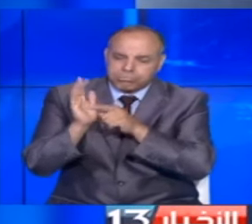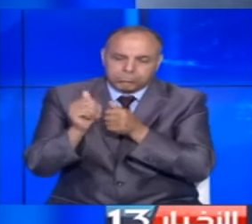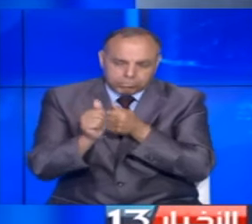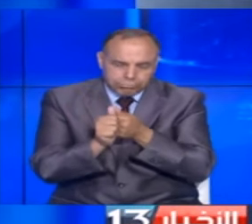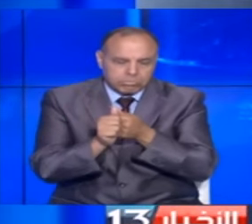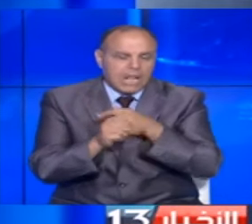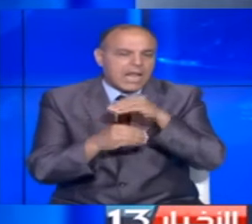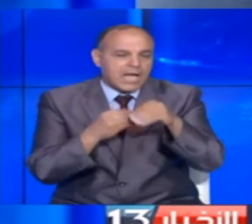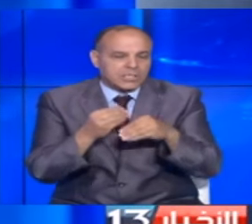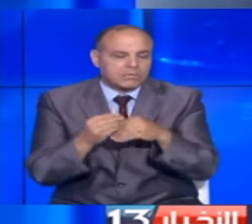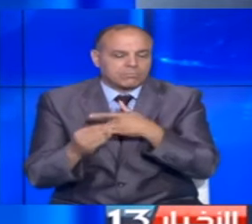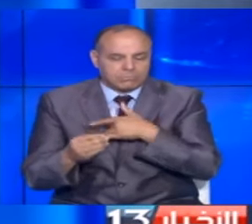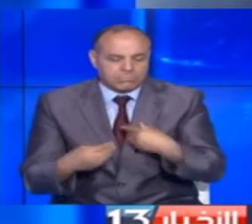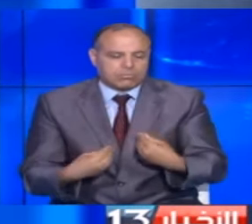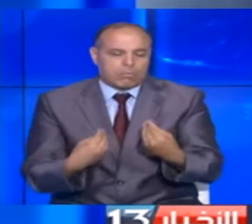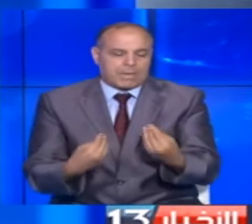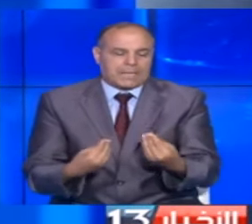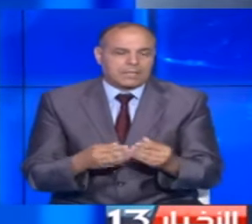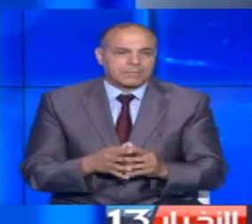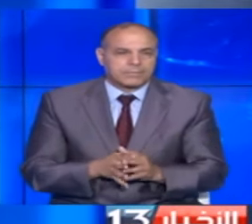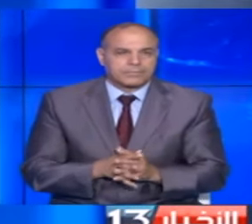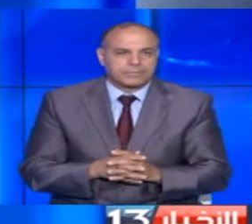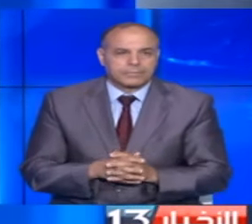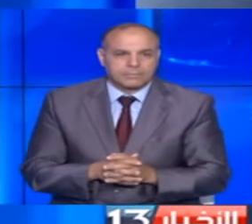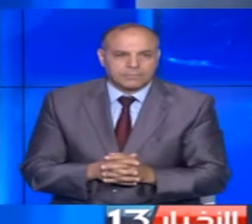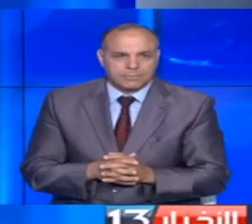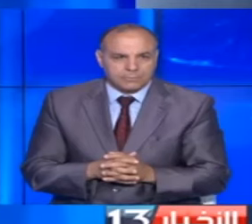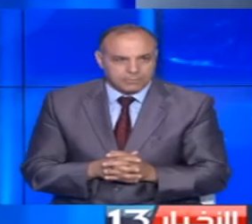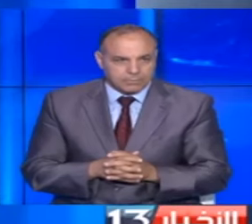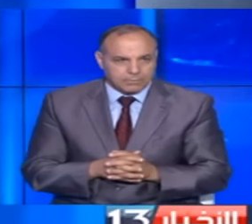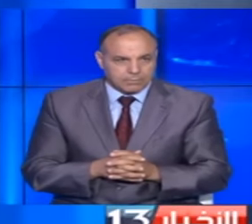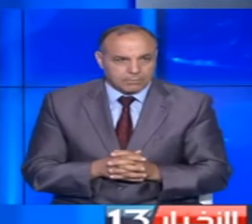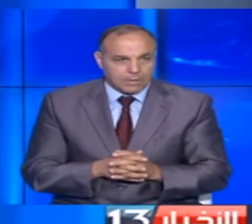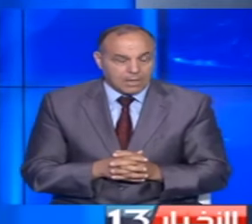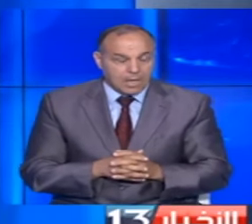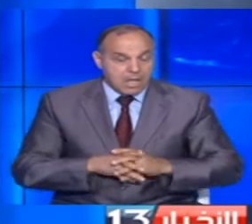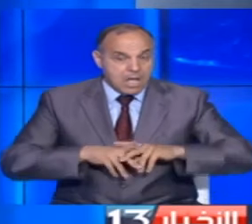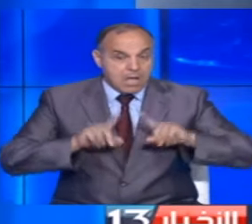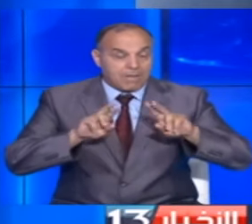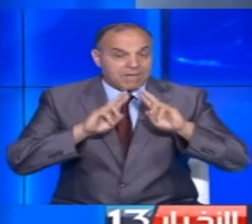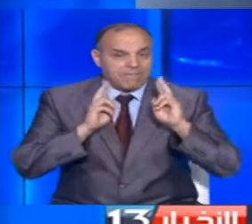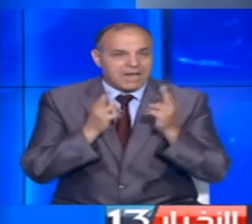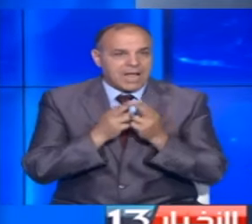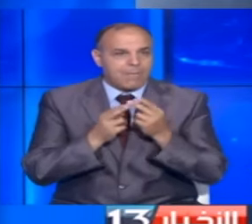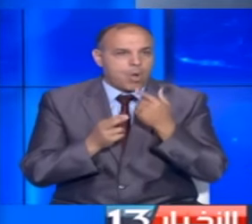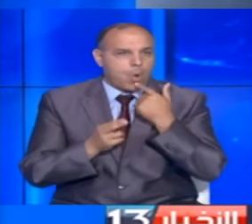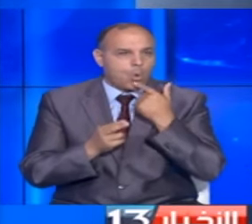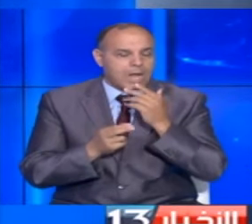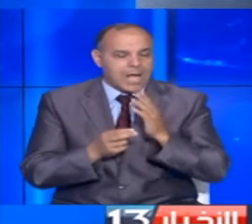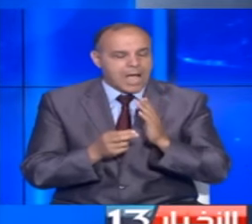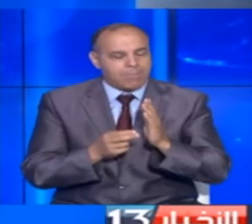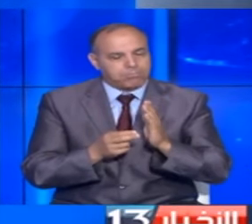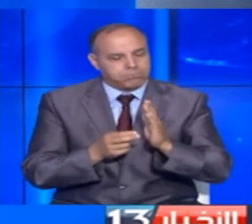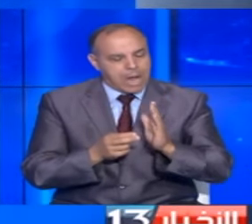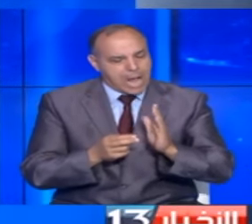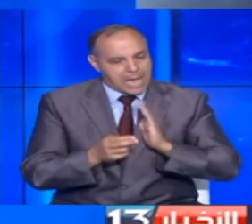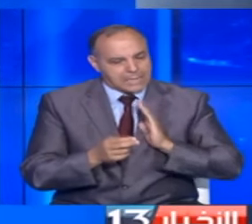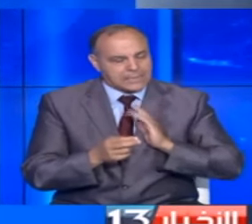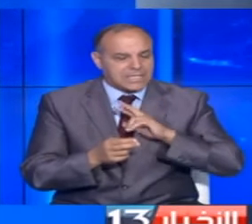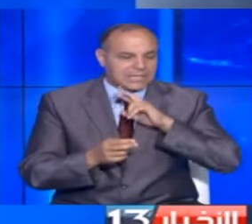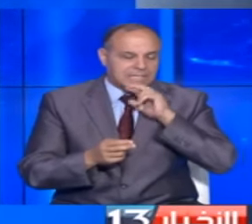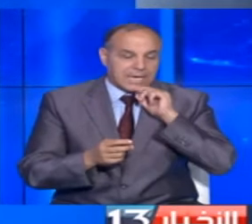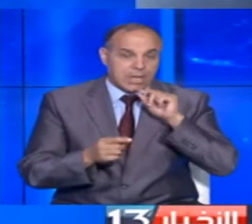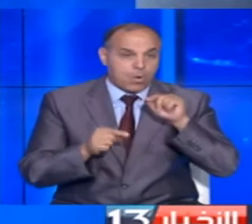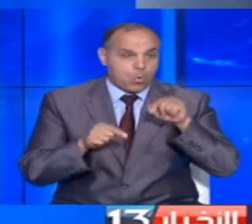في افضل الظروف في اخبار العالم شرعت قوات كبيره من جيش الاحتلال الاسرائيلي